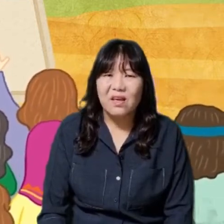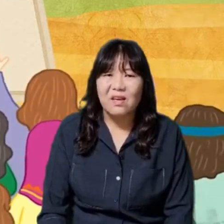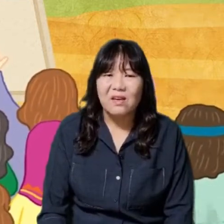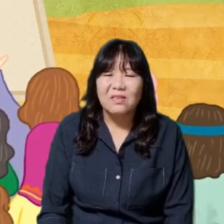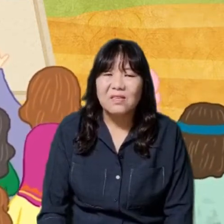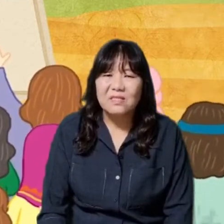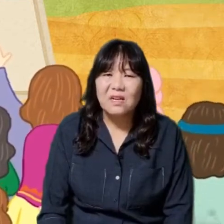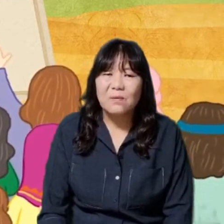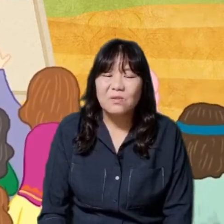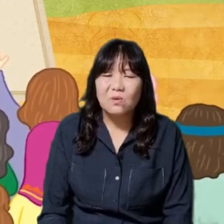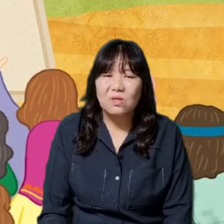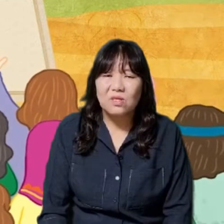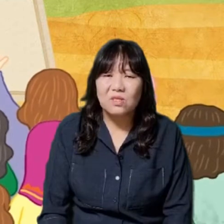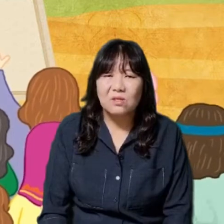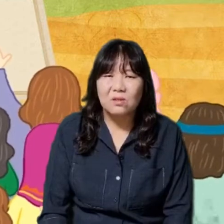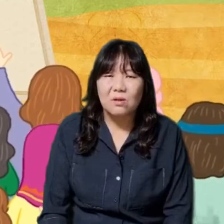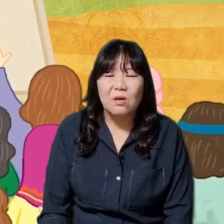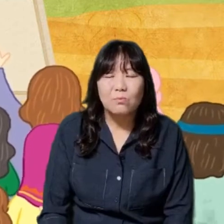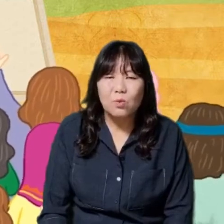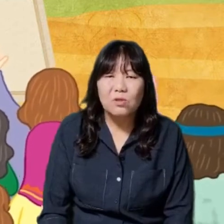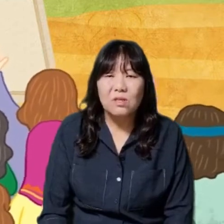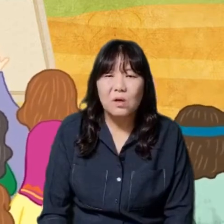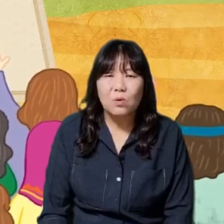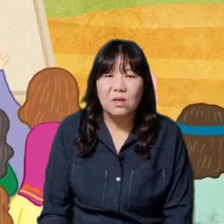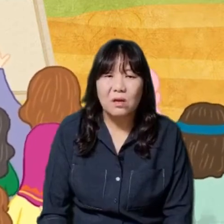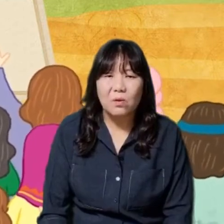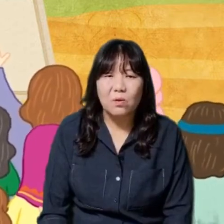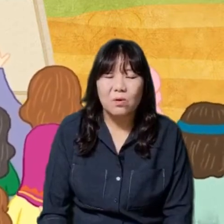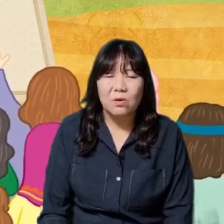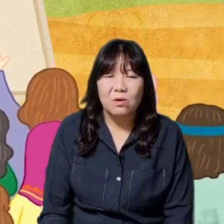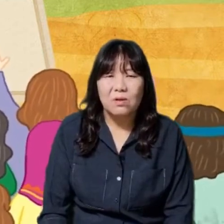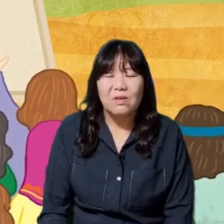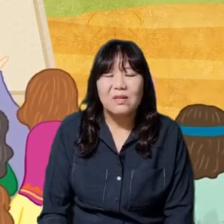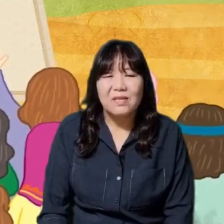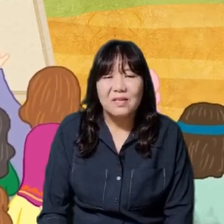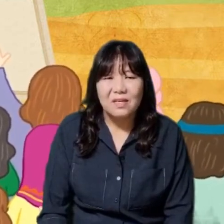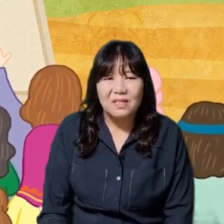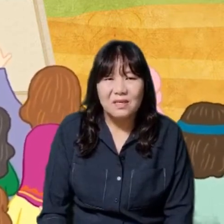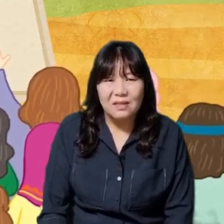그런데 이스라엘 백성이 지금 무엇을 하고 있나요?